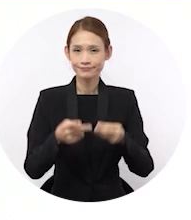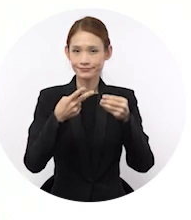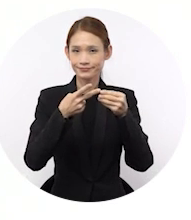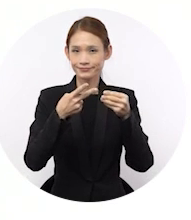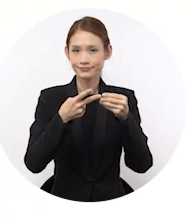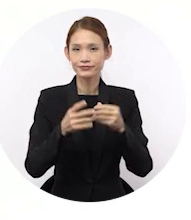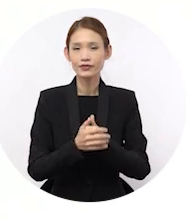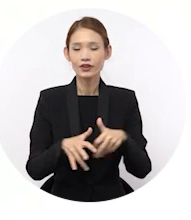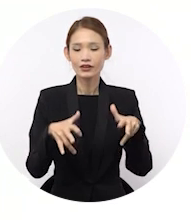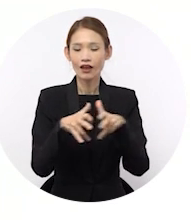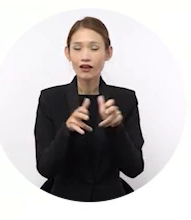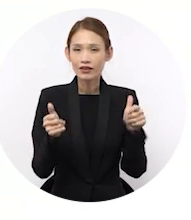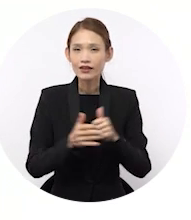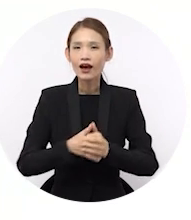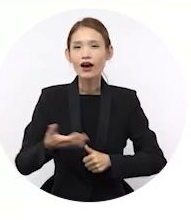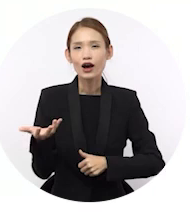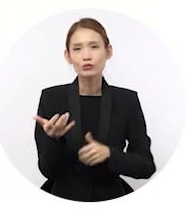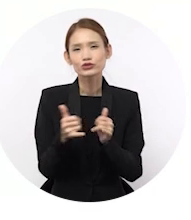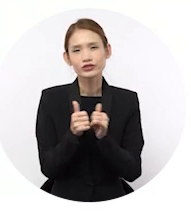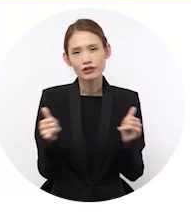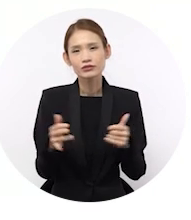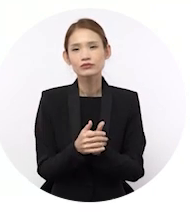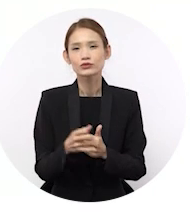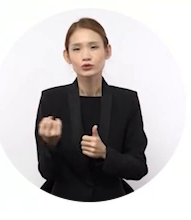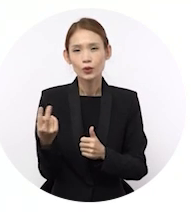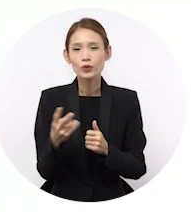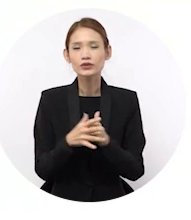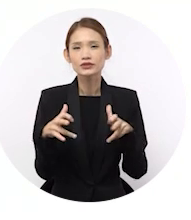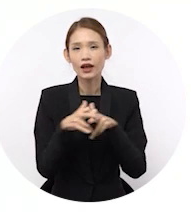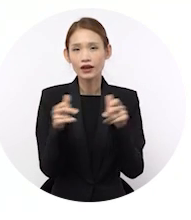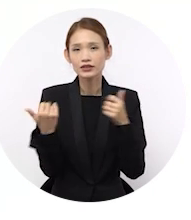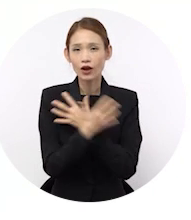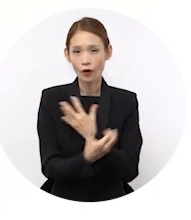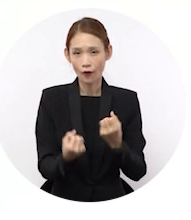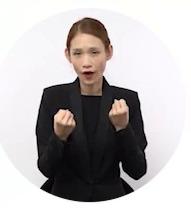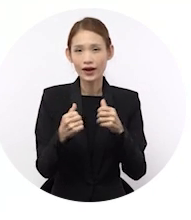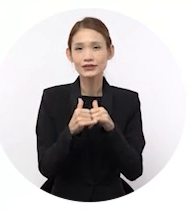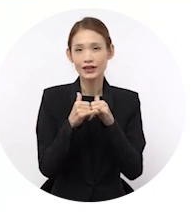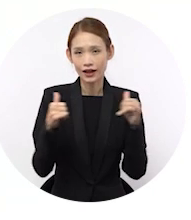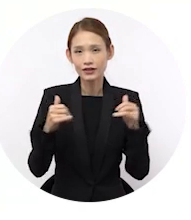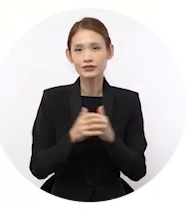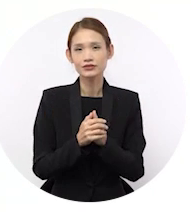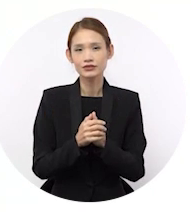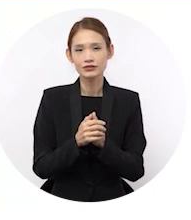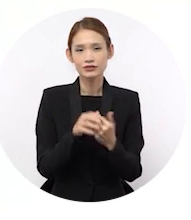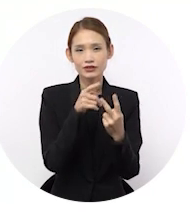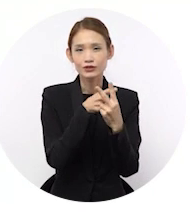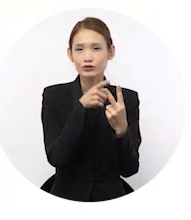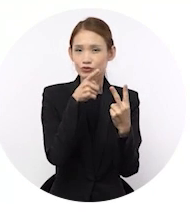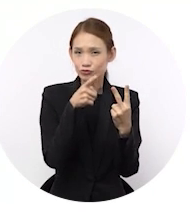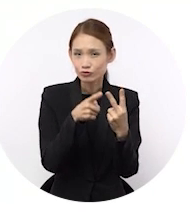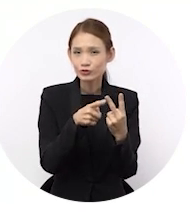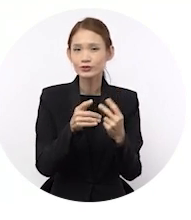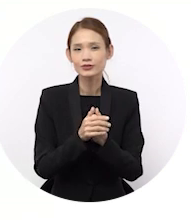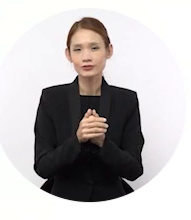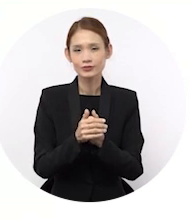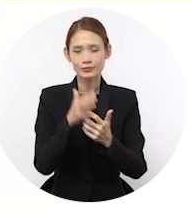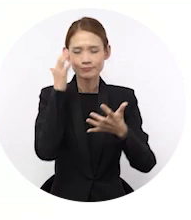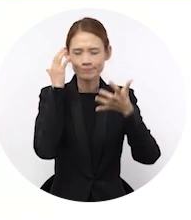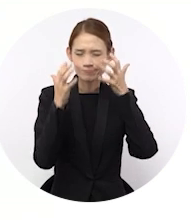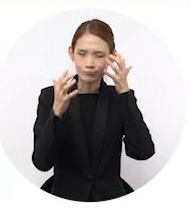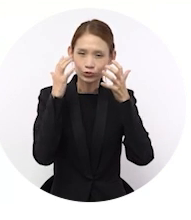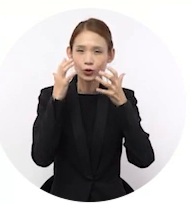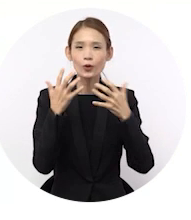자, 두 번째. 장애인은 아픈 사람이다. 그리고 장애인은 건강한 사람이다. 아, 이것도 정말 많은